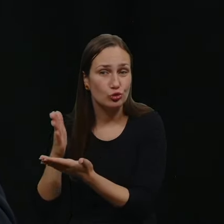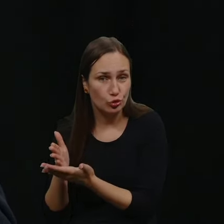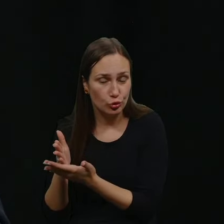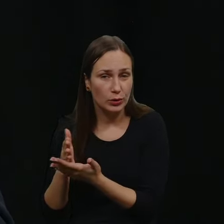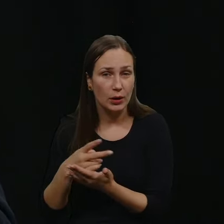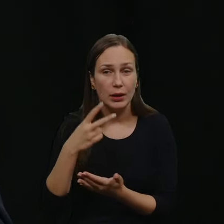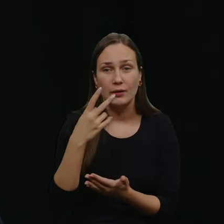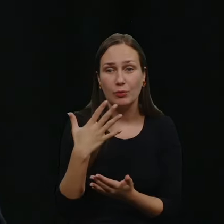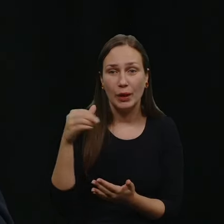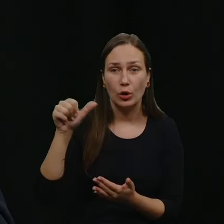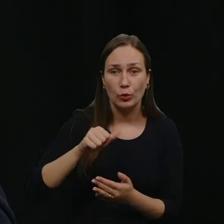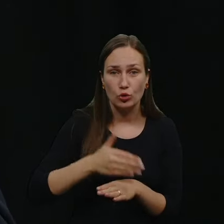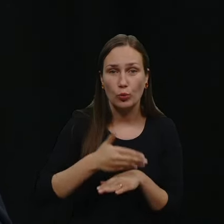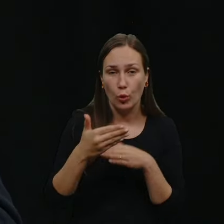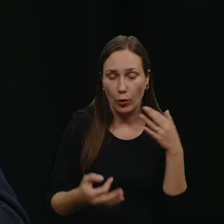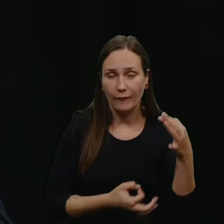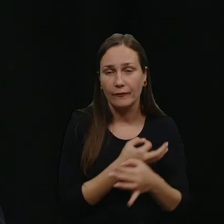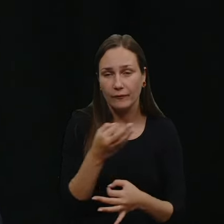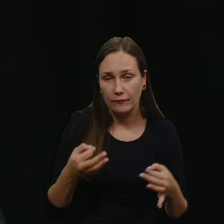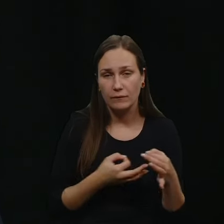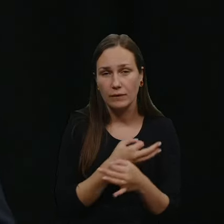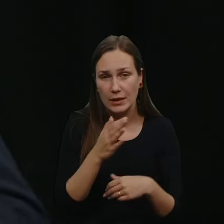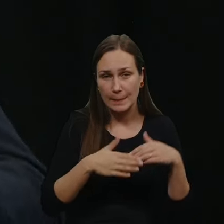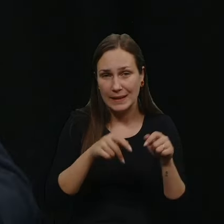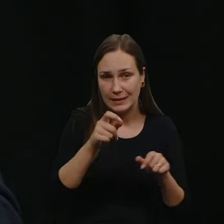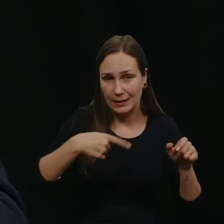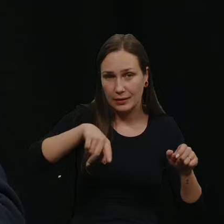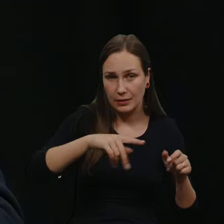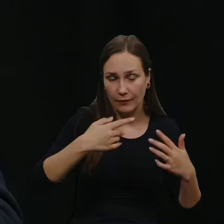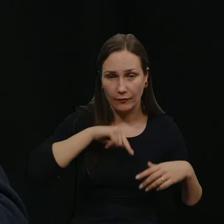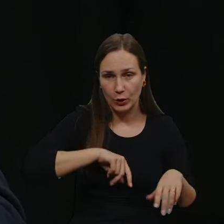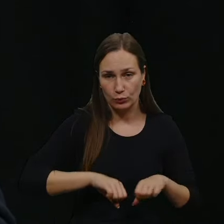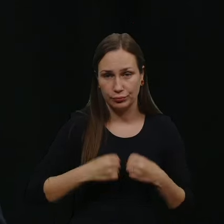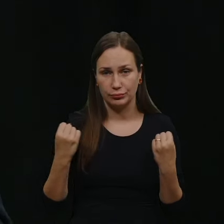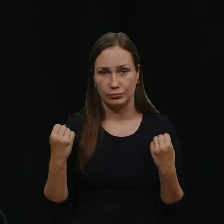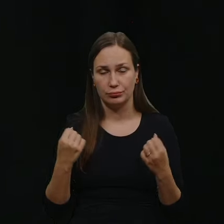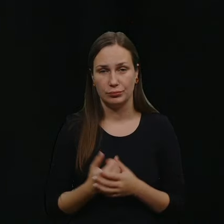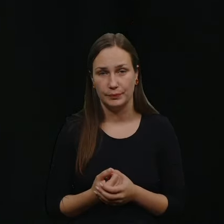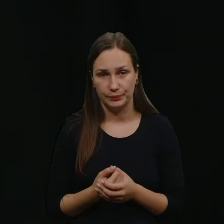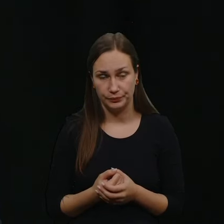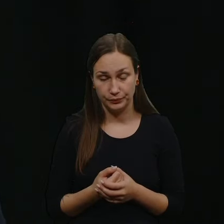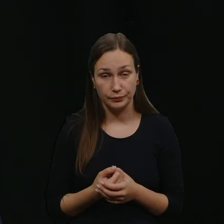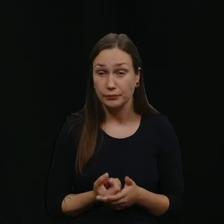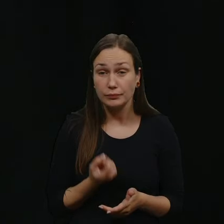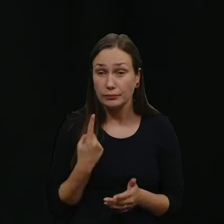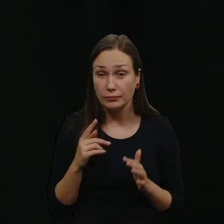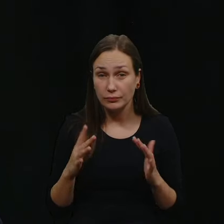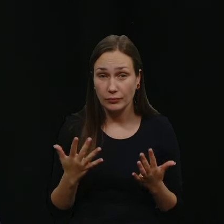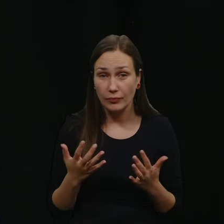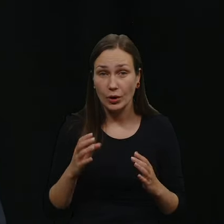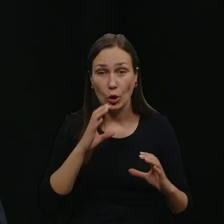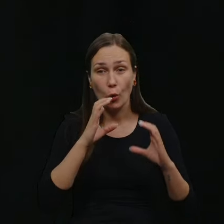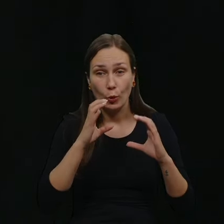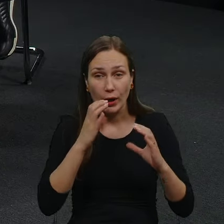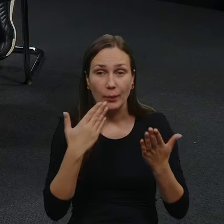po 25 minučių tokios diskusijos su specialistais įvyksta lūžis. Mm. Tai va tasai parodo, kad trūksta komunikavimo.